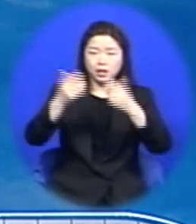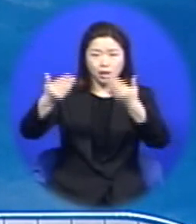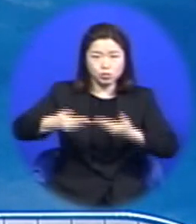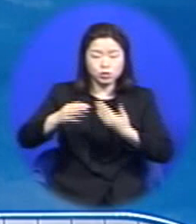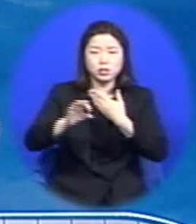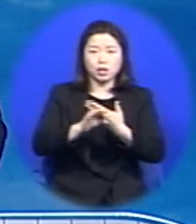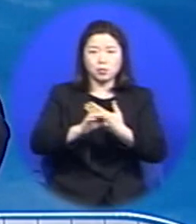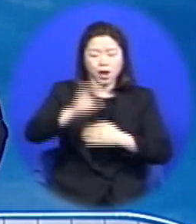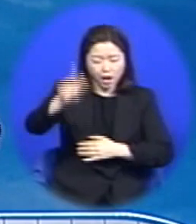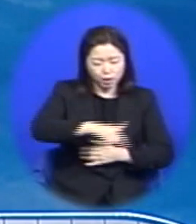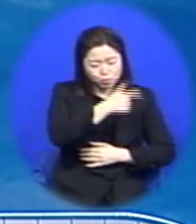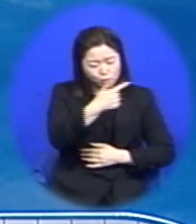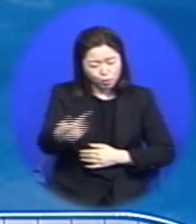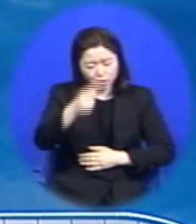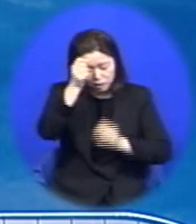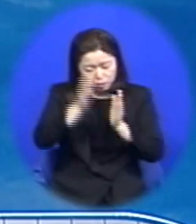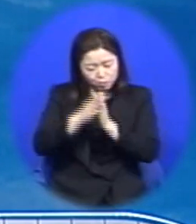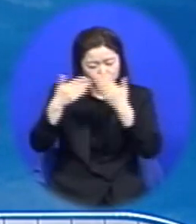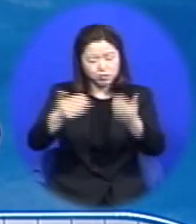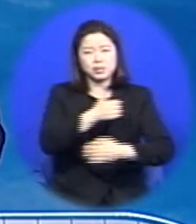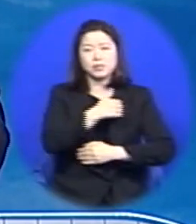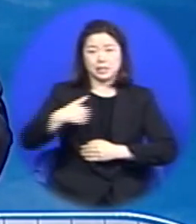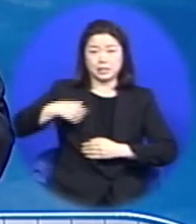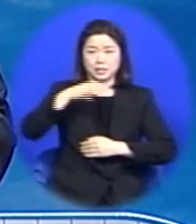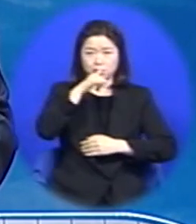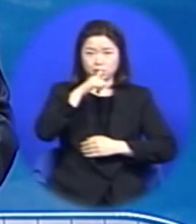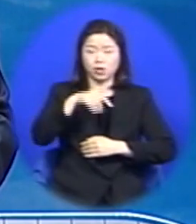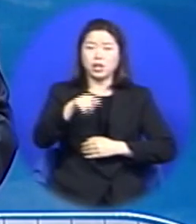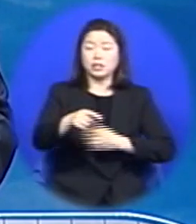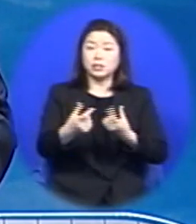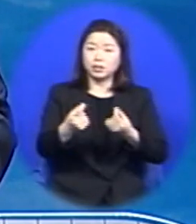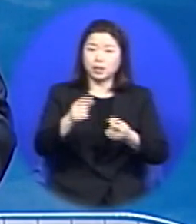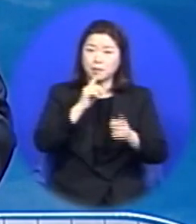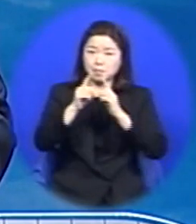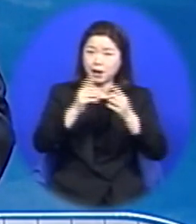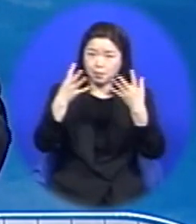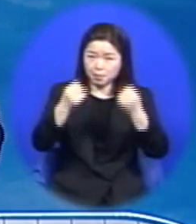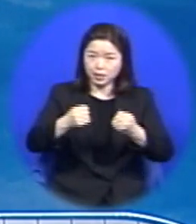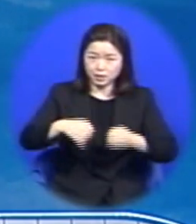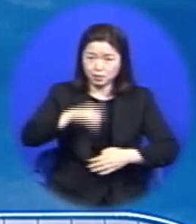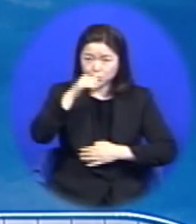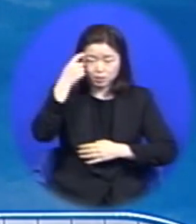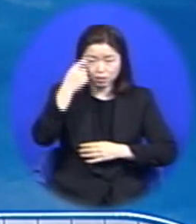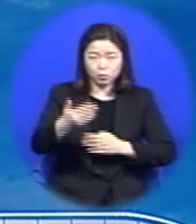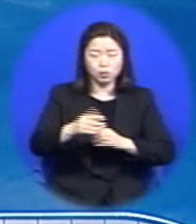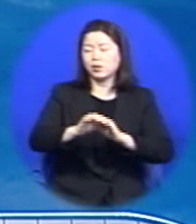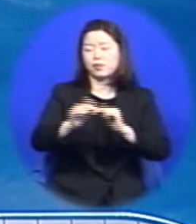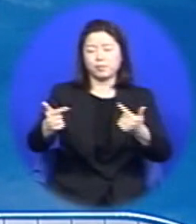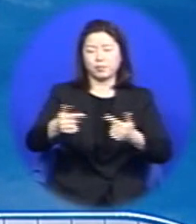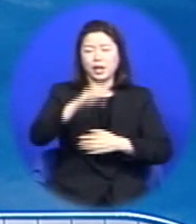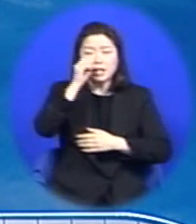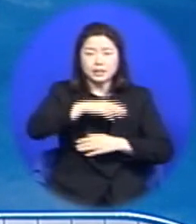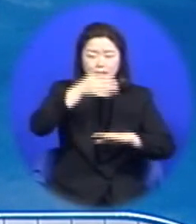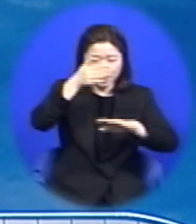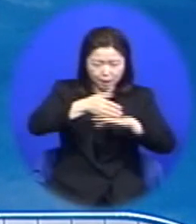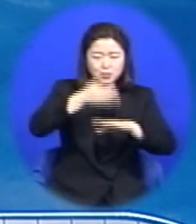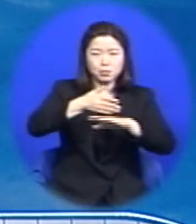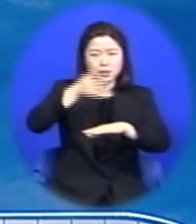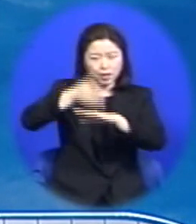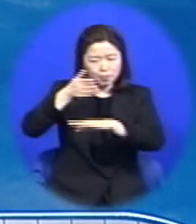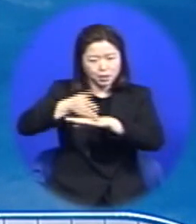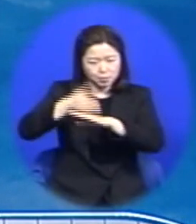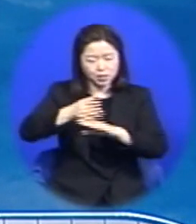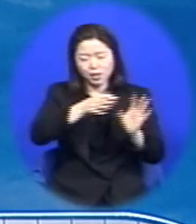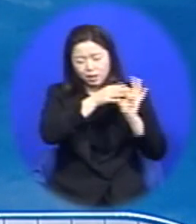하루 종일 기도할 자신이 있습니다. 그렇게 할 말이 많으냐고요? 아닙니다. 그냥 감사합니다만 계속